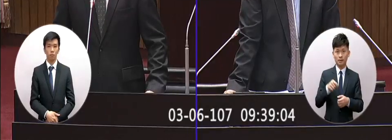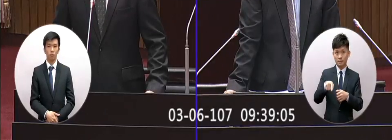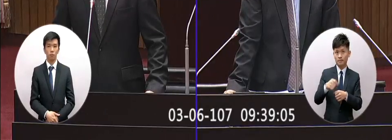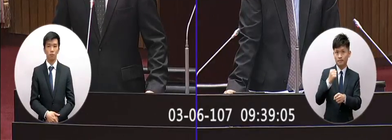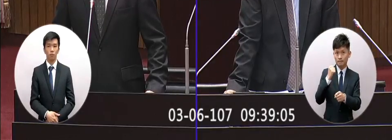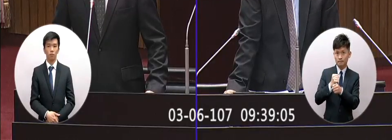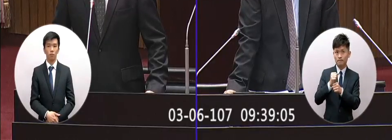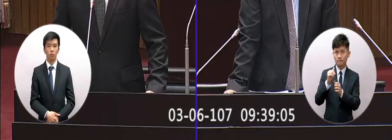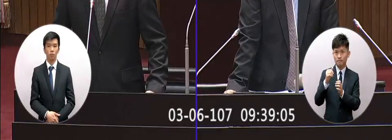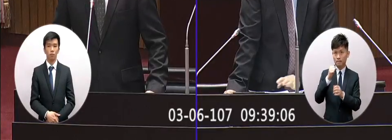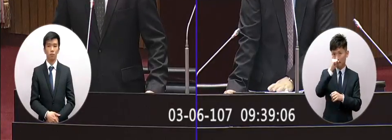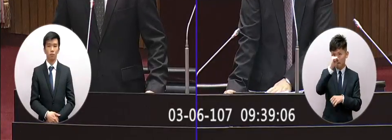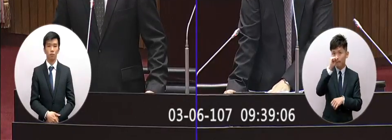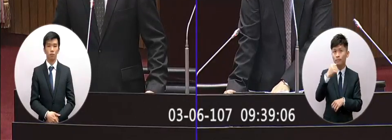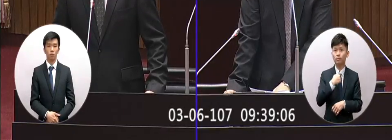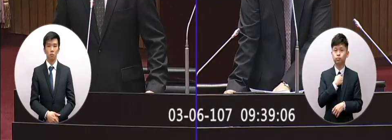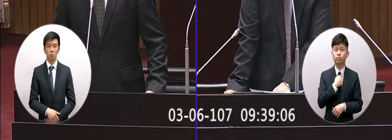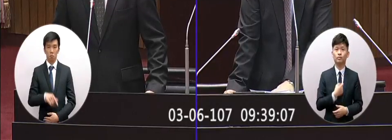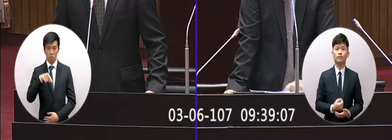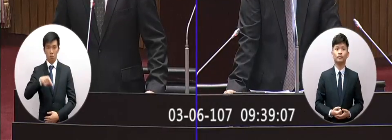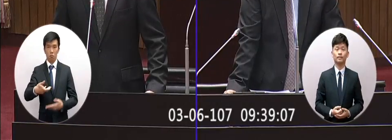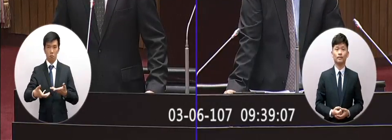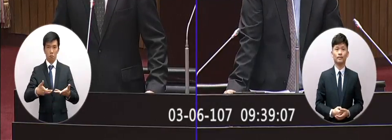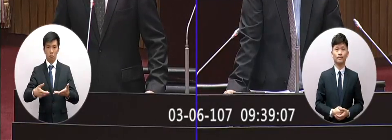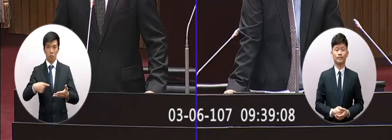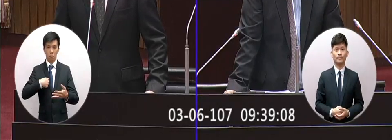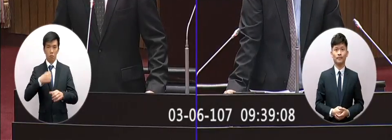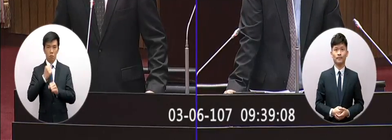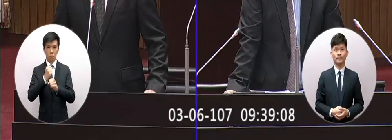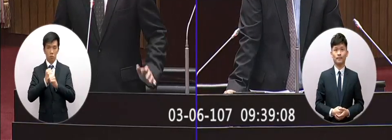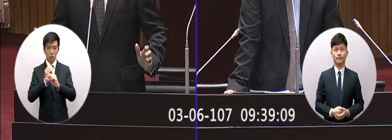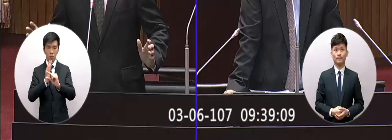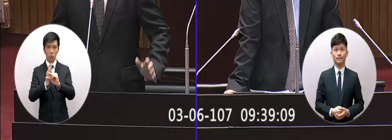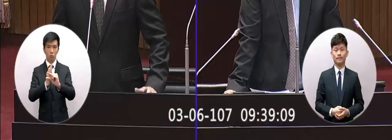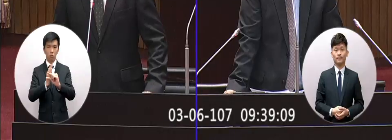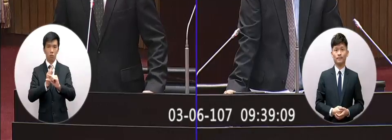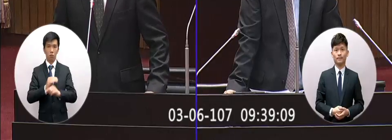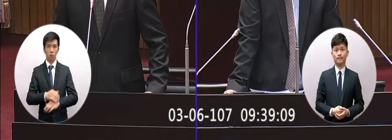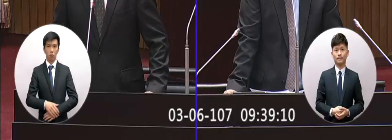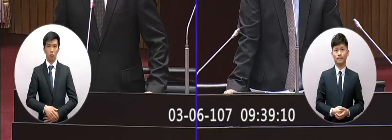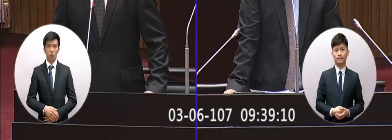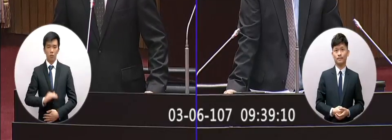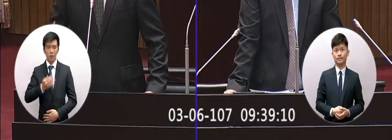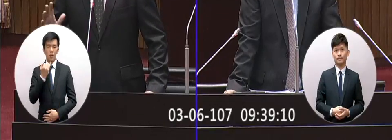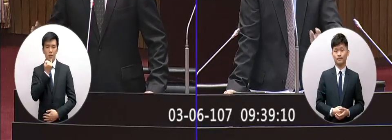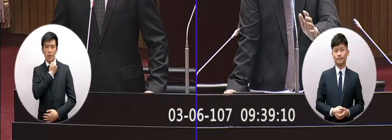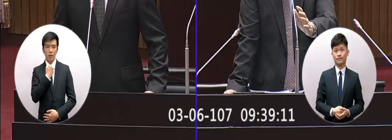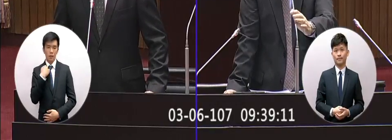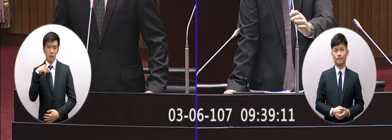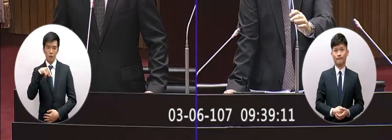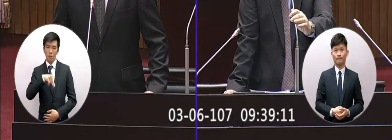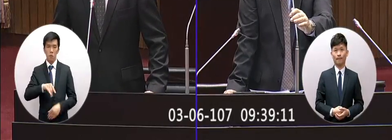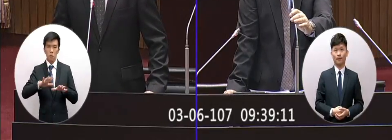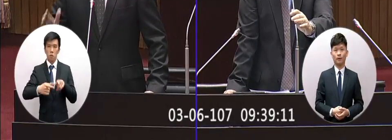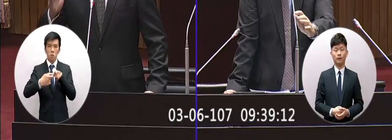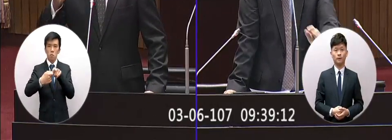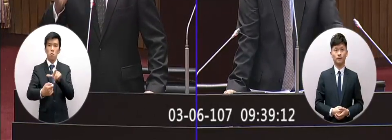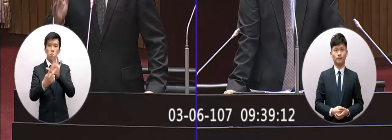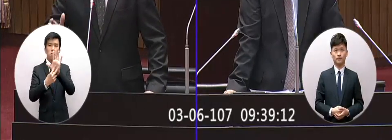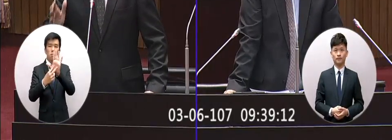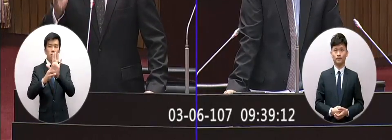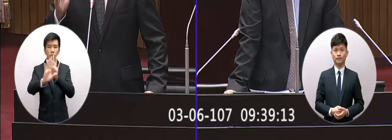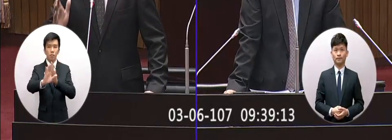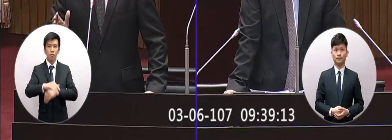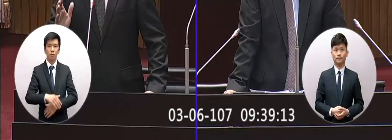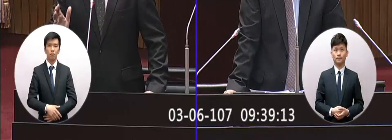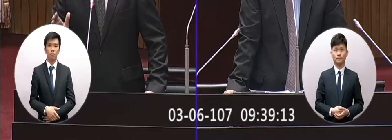好。 这个部分我们也正在做当中了。那有的是不太适合公开来讲，但是如果说以